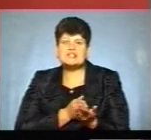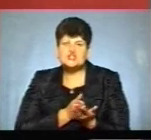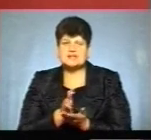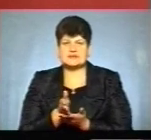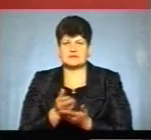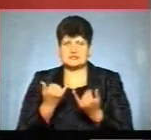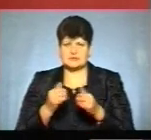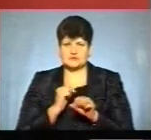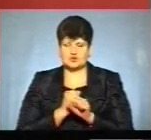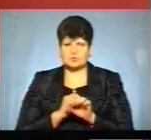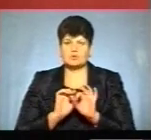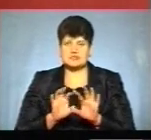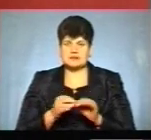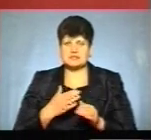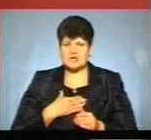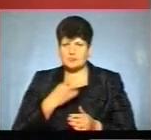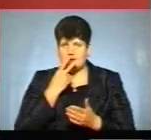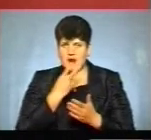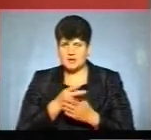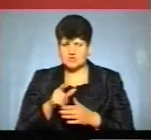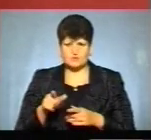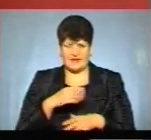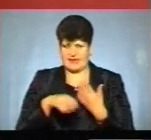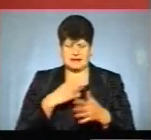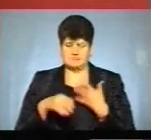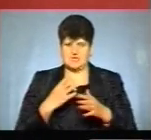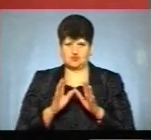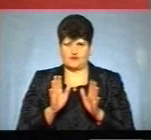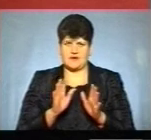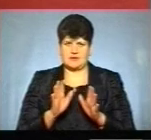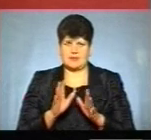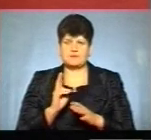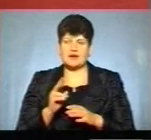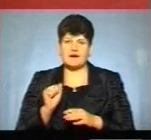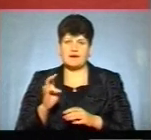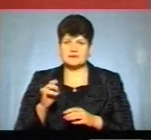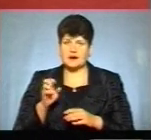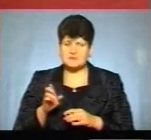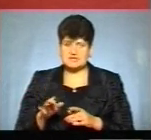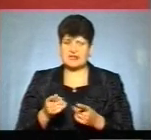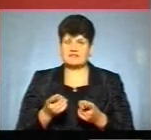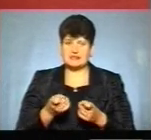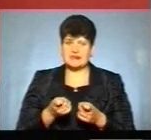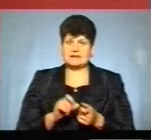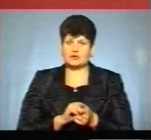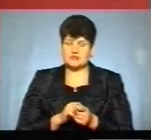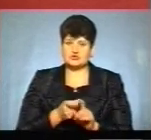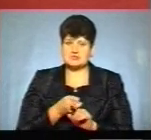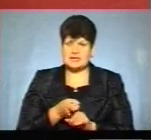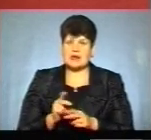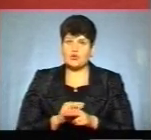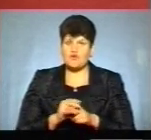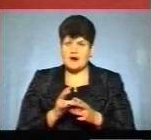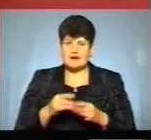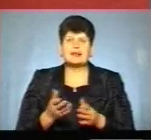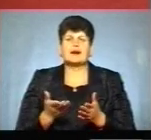зробимо таке роз'яснення нашим глядачам, аби вони не змішували канабіс, який викликає наркотичну залежність, і лікувальний канабіс. Яка між